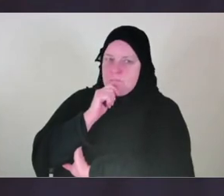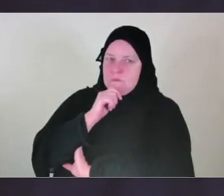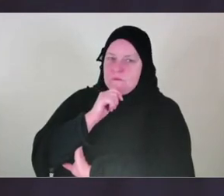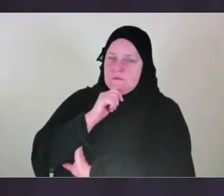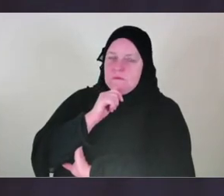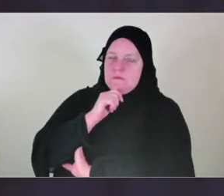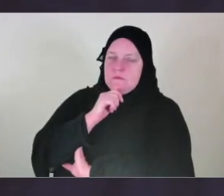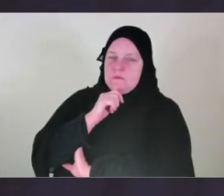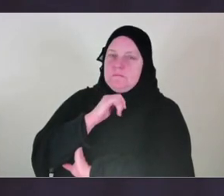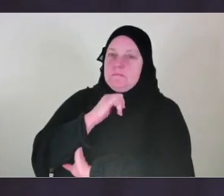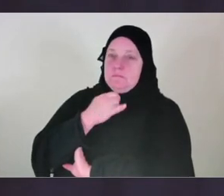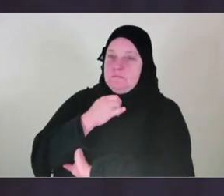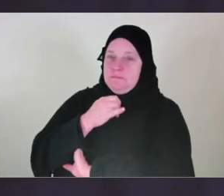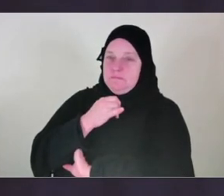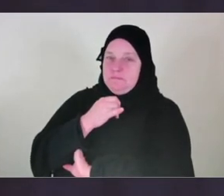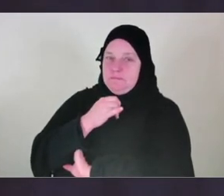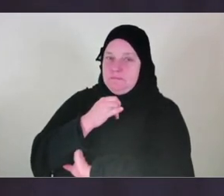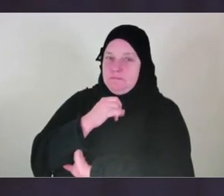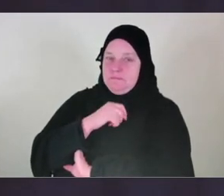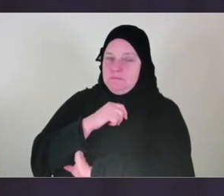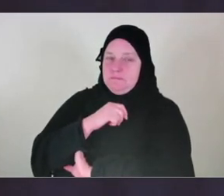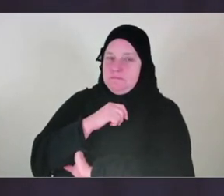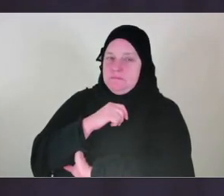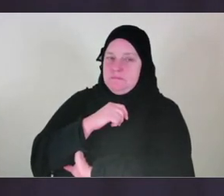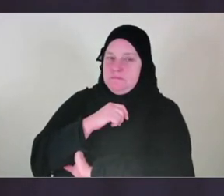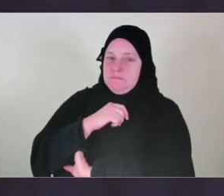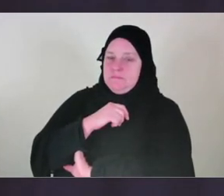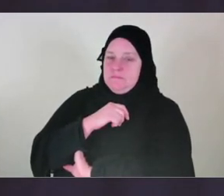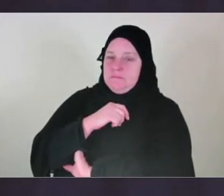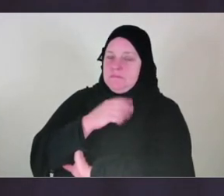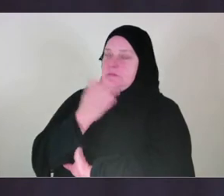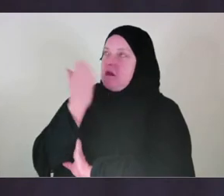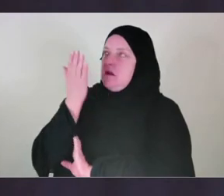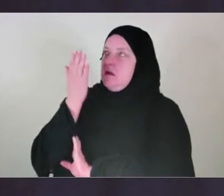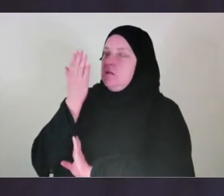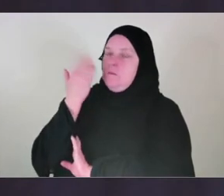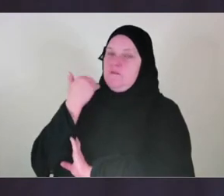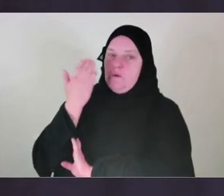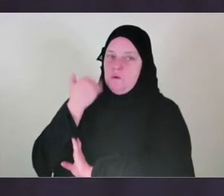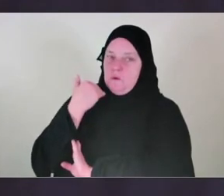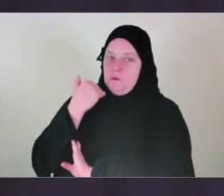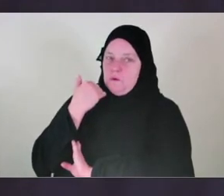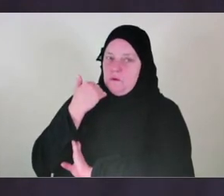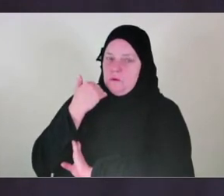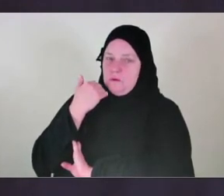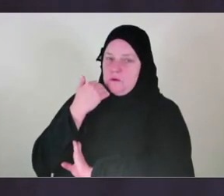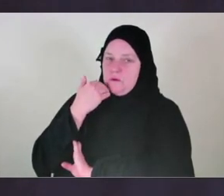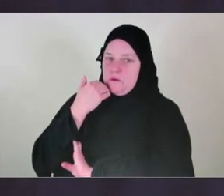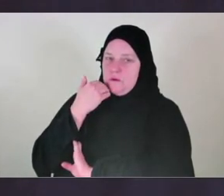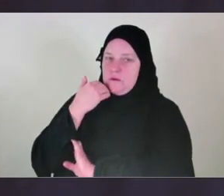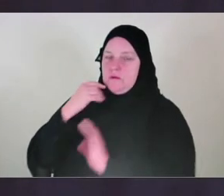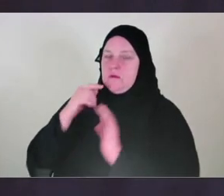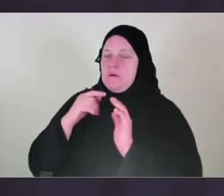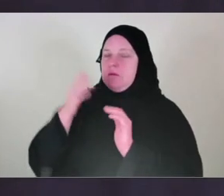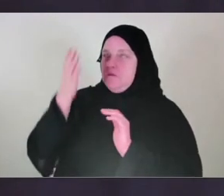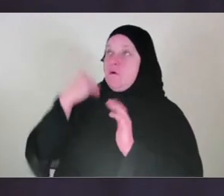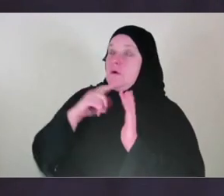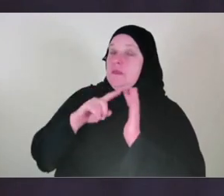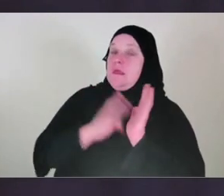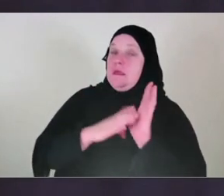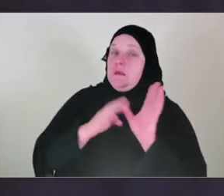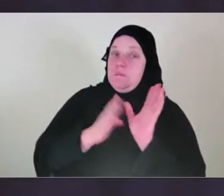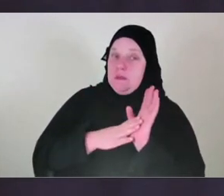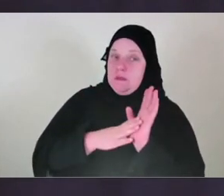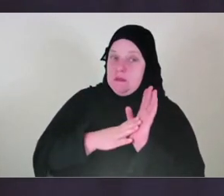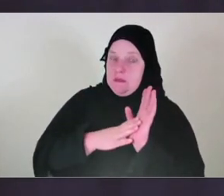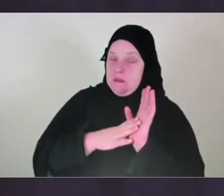الْخَبَرْ مُحَالٍ. See, before, if you notice, the Imam was saying, let us analyze